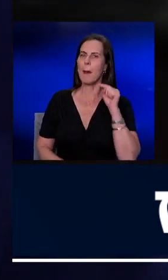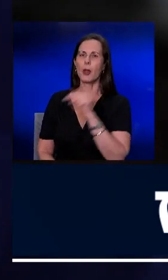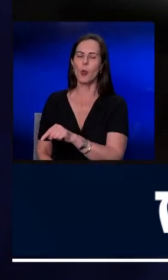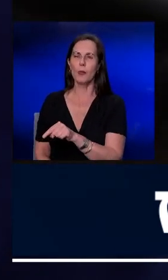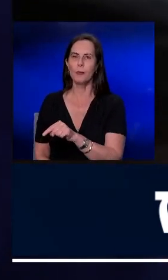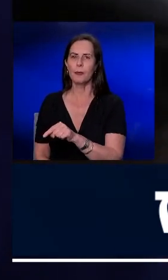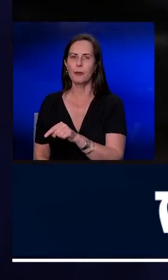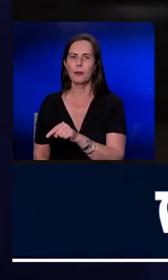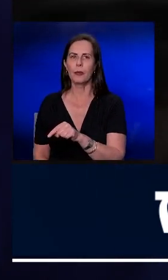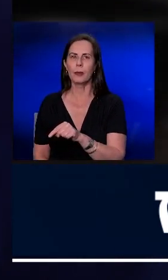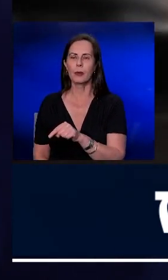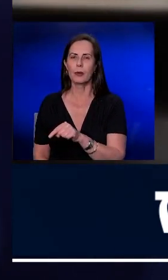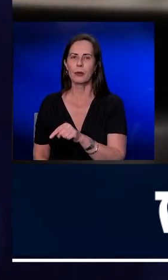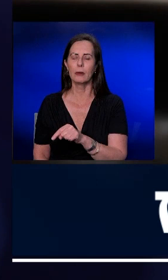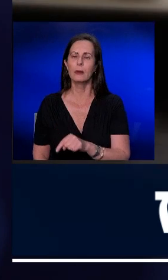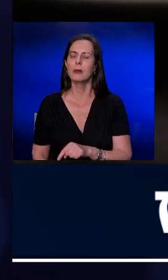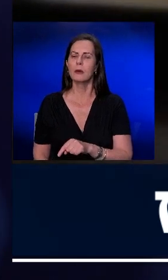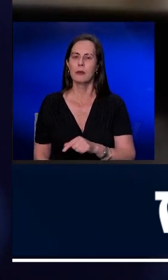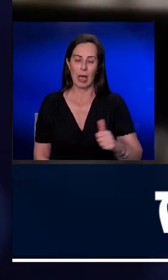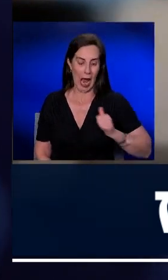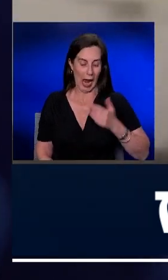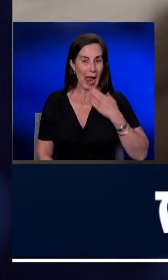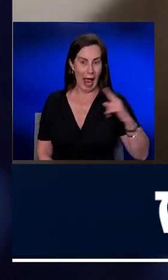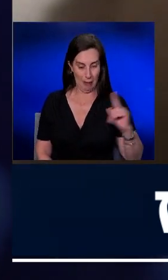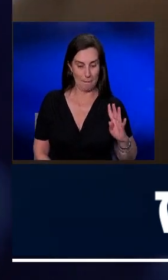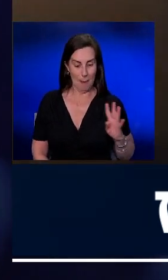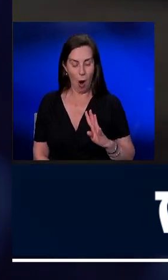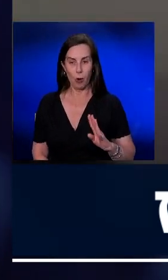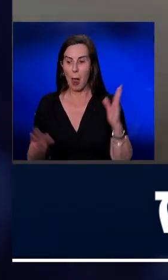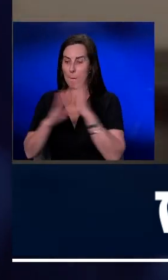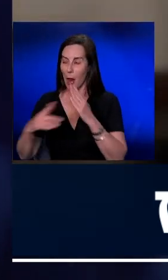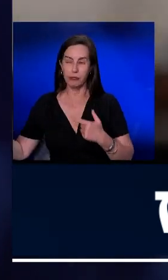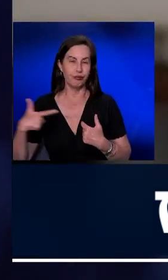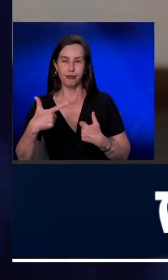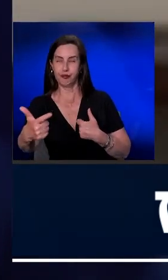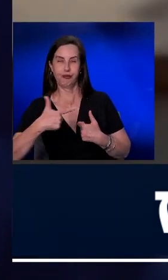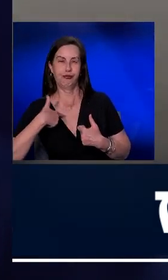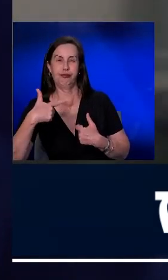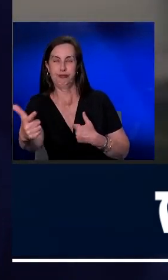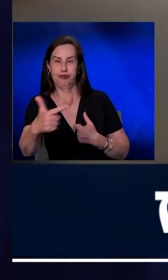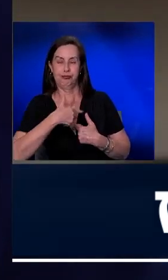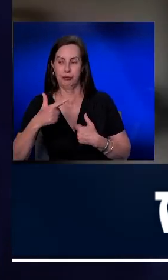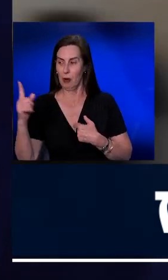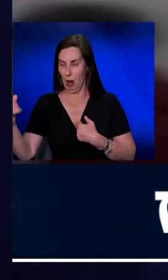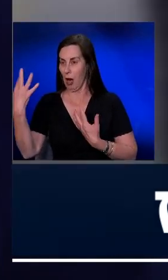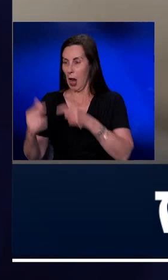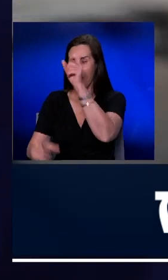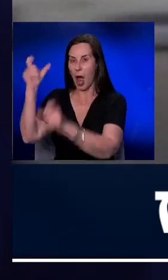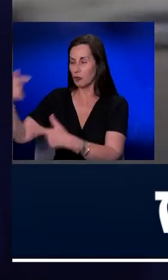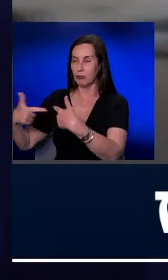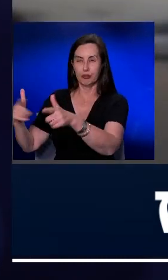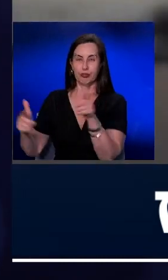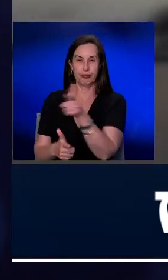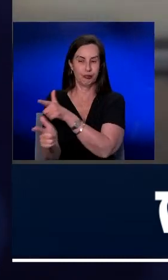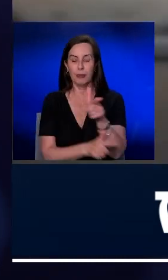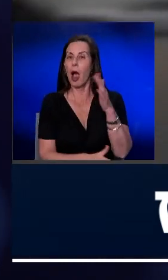היה לעבר לוחמי צה"ל ירי פראי חסר הבחנה ממספר מקומות. היה גם